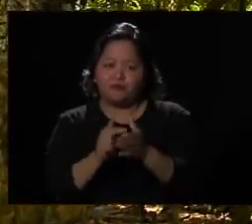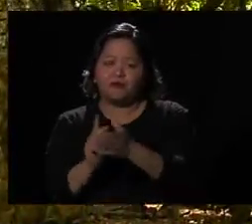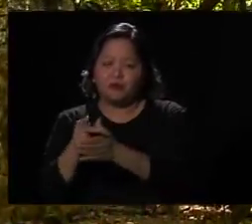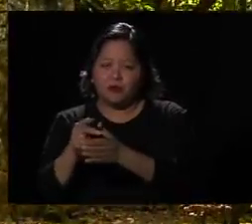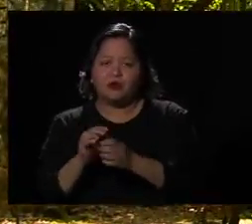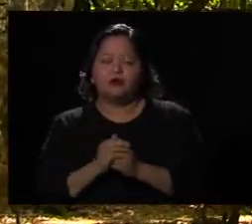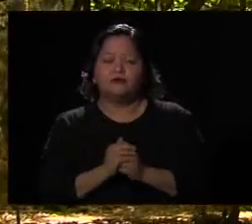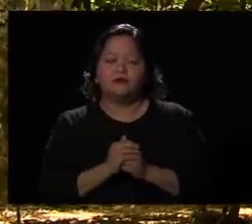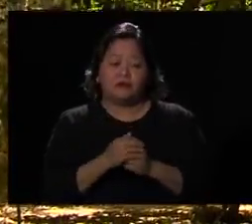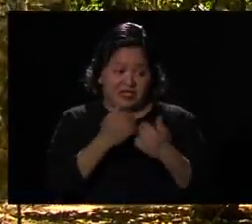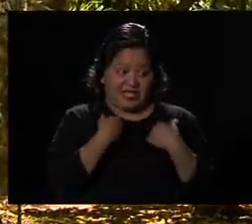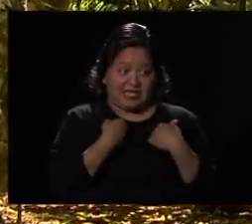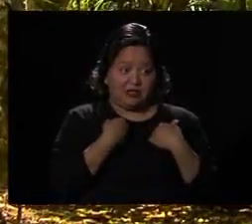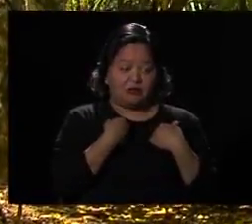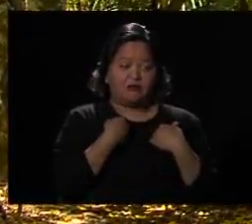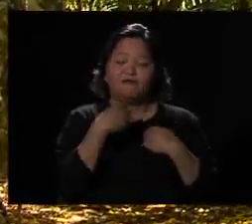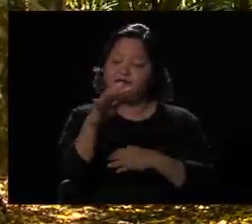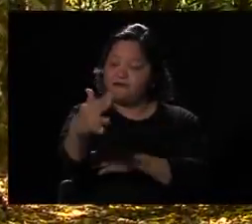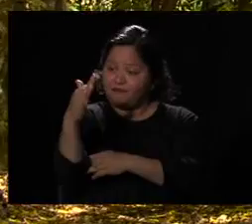Giihalom tano.